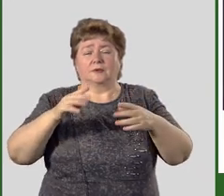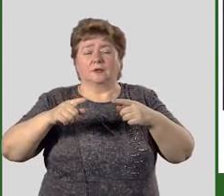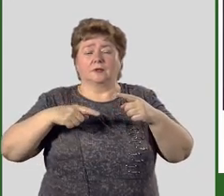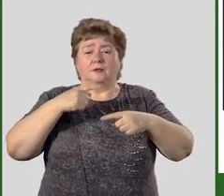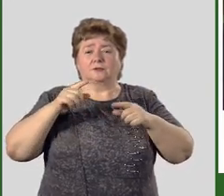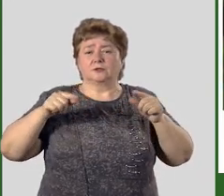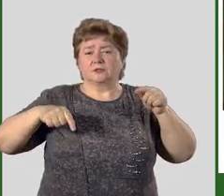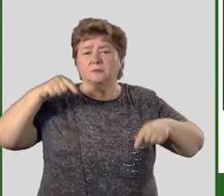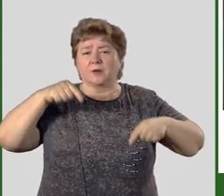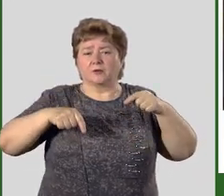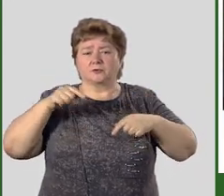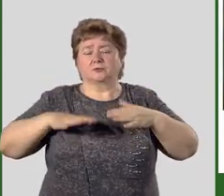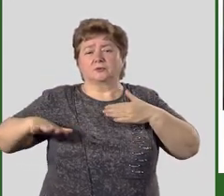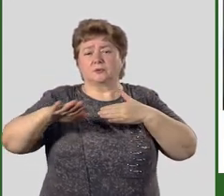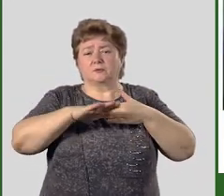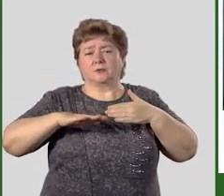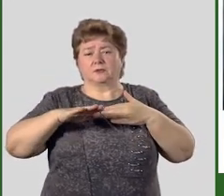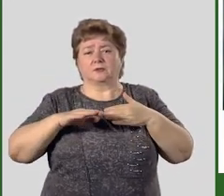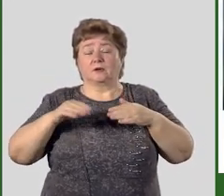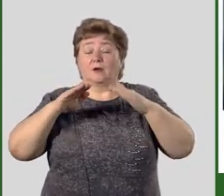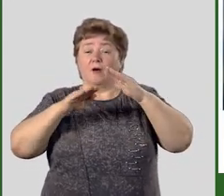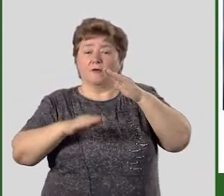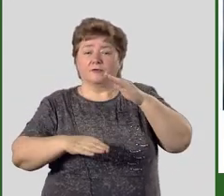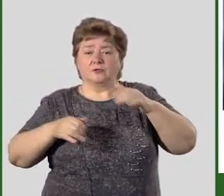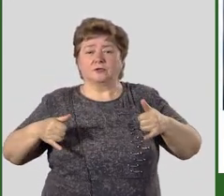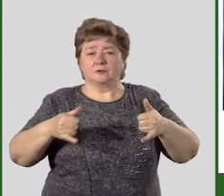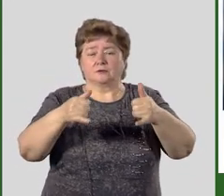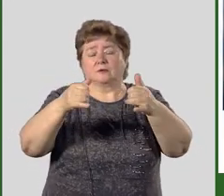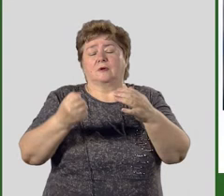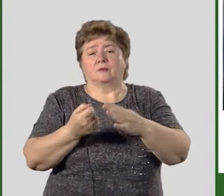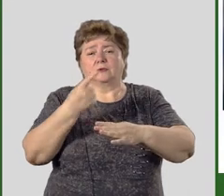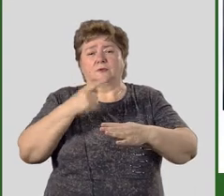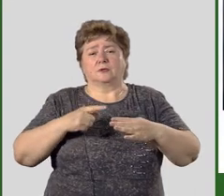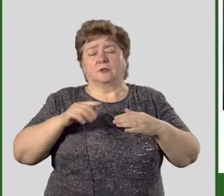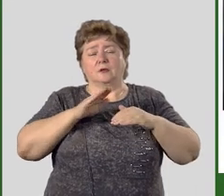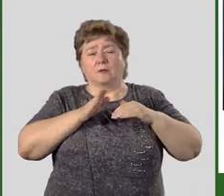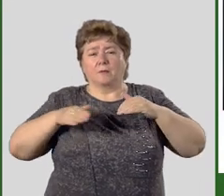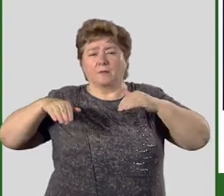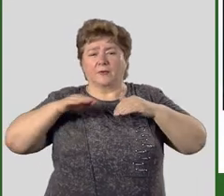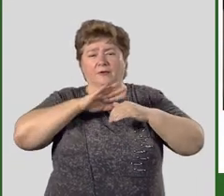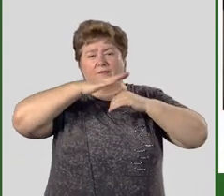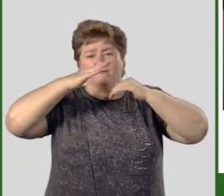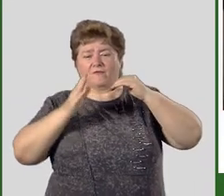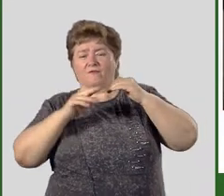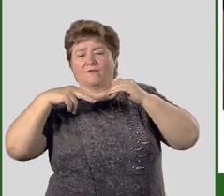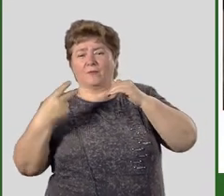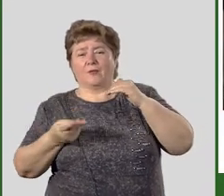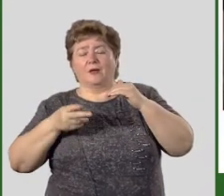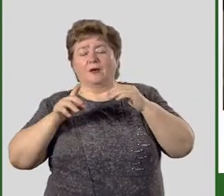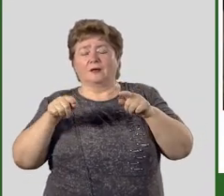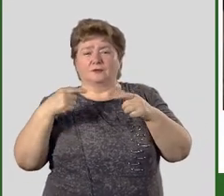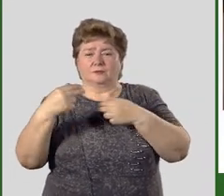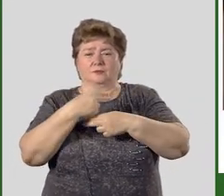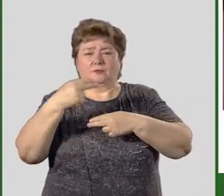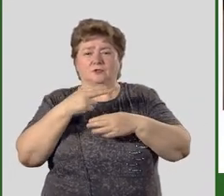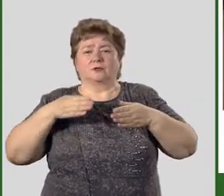через болотистую местность. В нижнем течении образуют пороги и водопады, которые